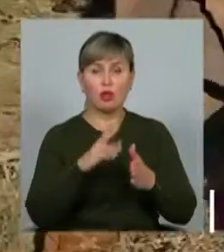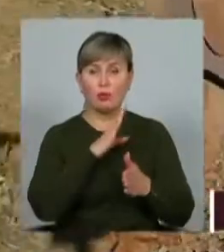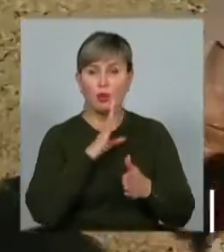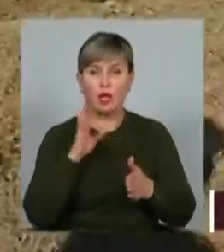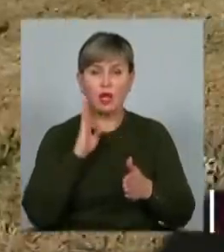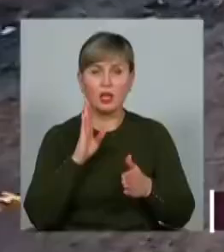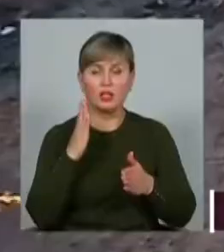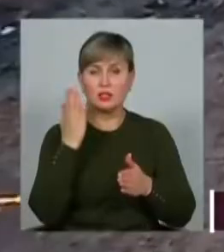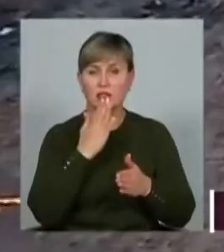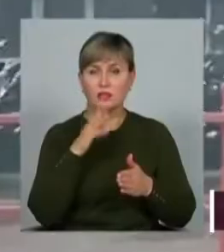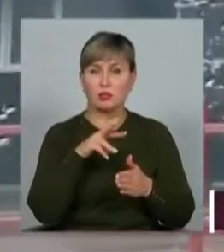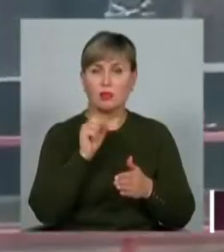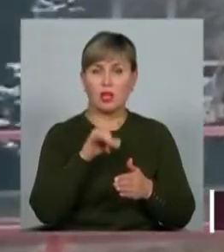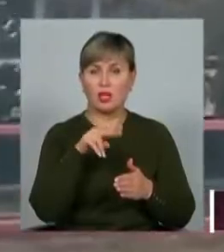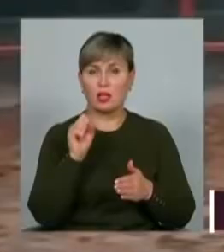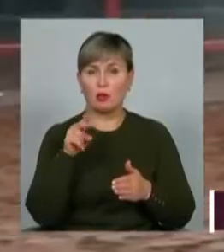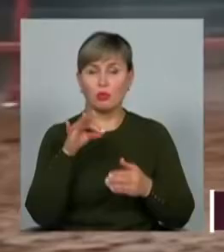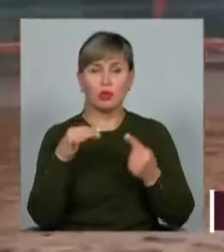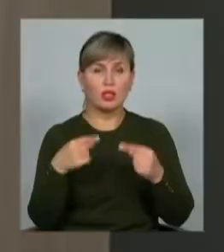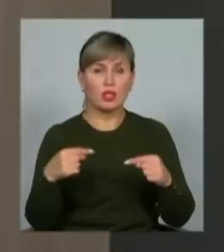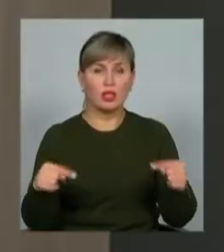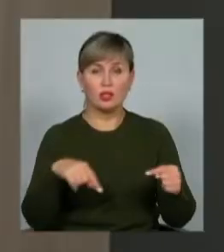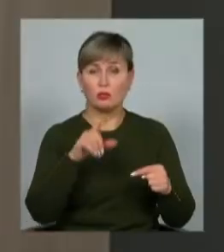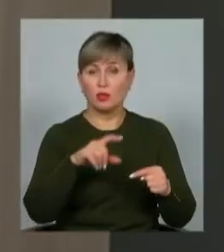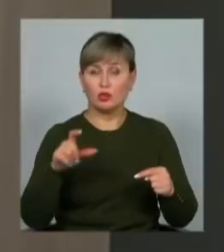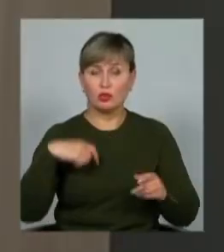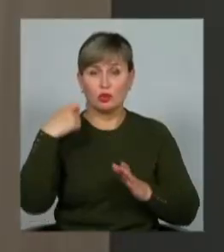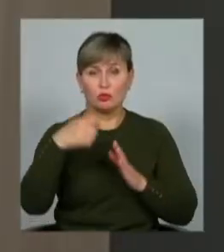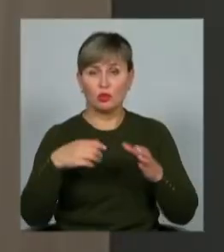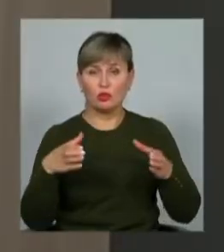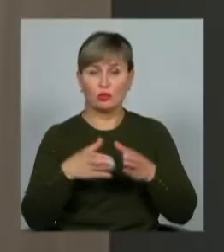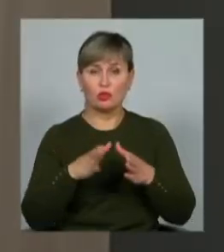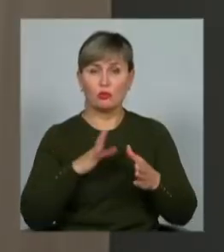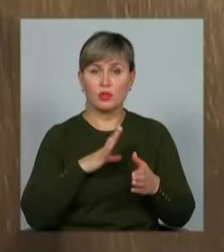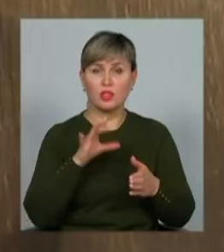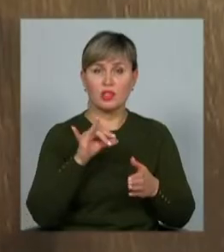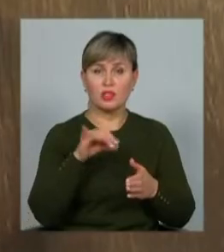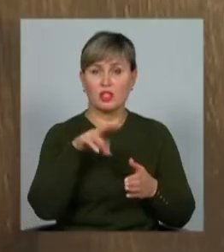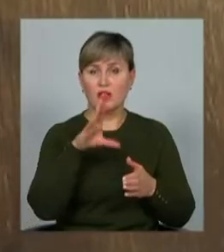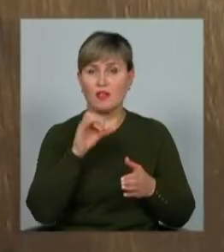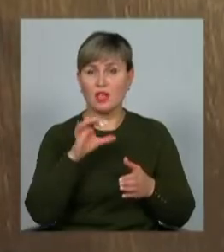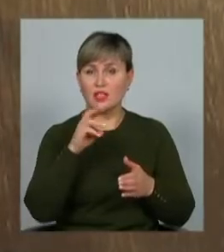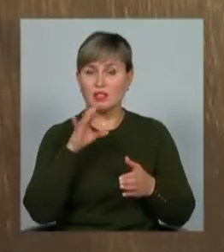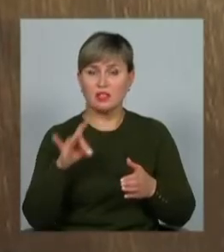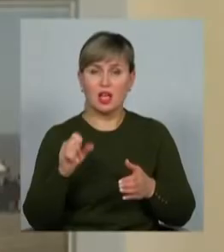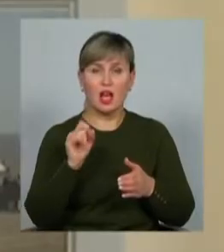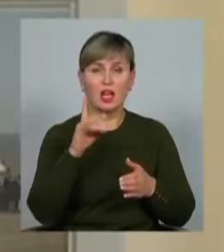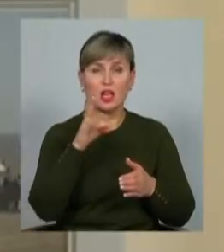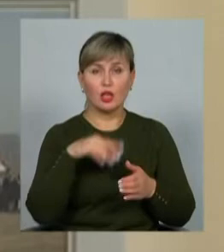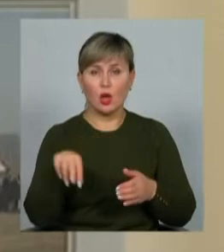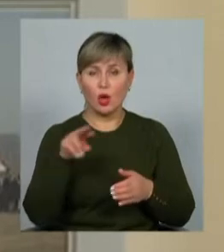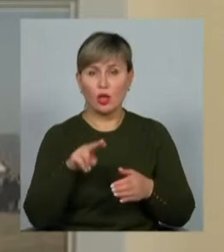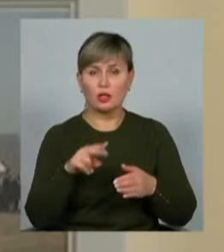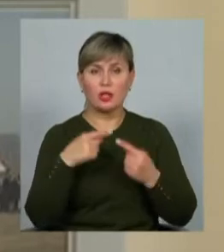«Викинг», сериале «Марко Поло» и других. Партнерами на съемочной площадке были Сильвестр Сталлоне, Арнольд Шварценеггер, Брюс Уиллис,